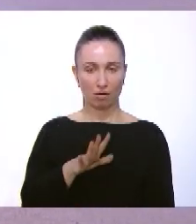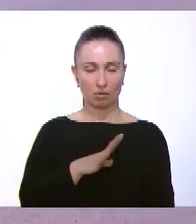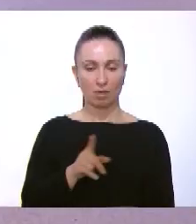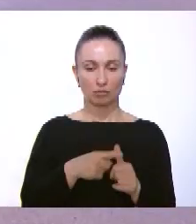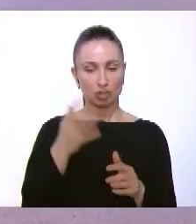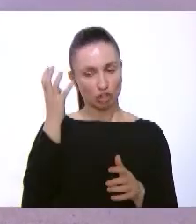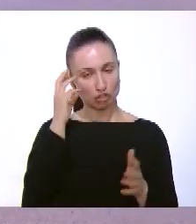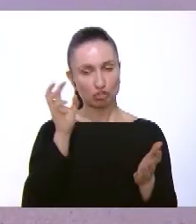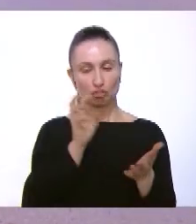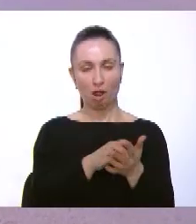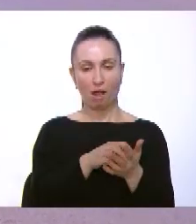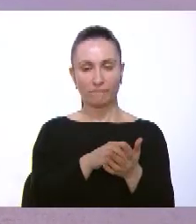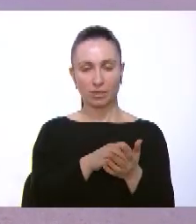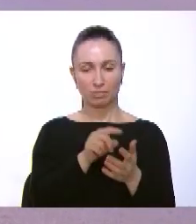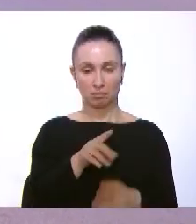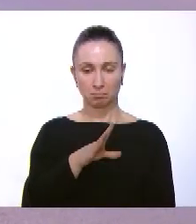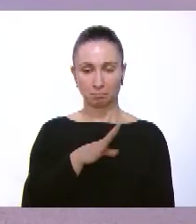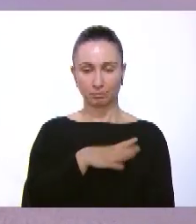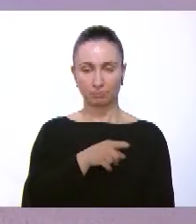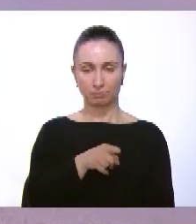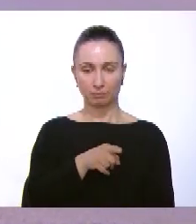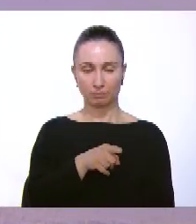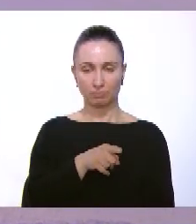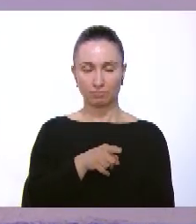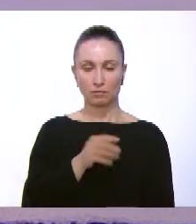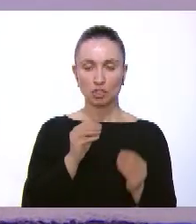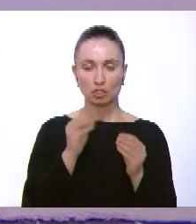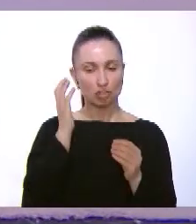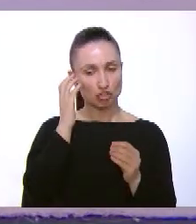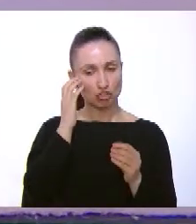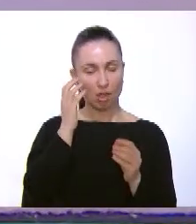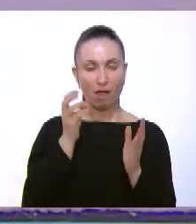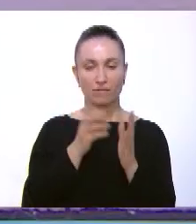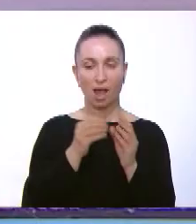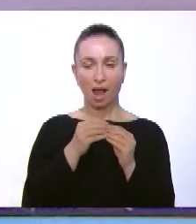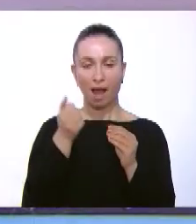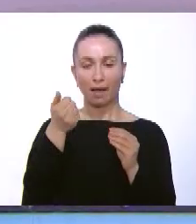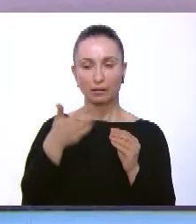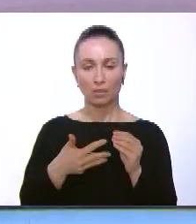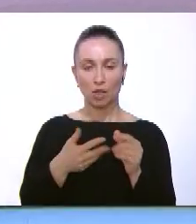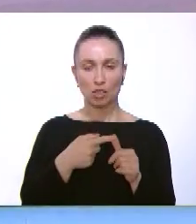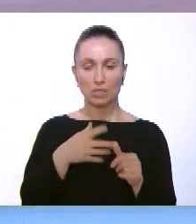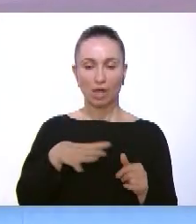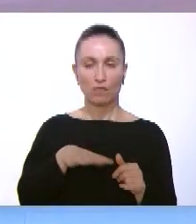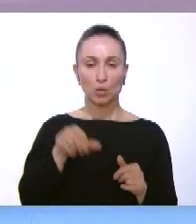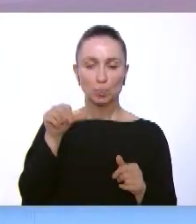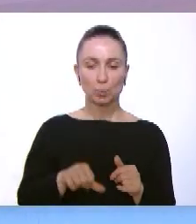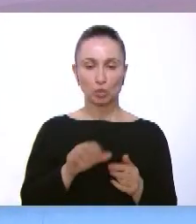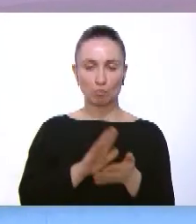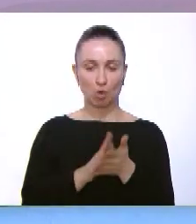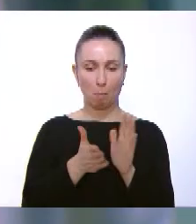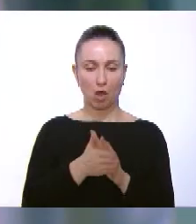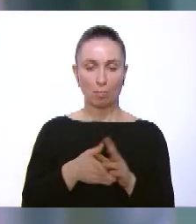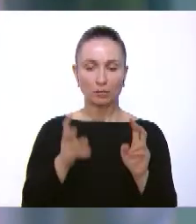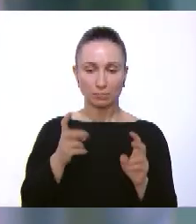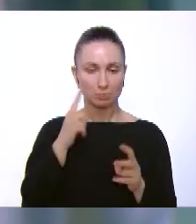ეგრეთ წოდებულ შავ ათეულში. ანუ შავი ათეული ნიშნავს იმ ყველაზე ამხრივ ცუდი მდგომარეობის